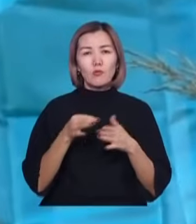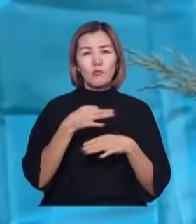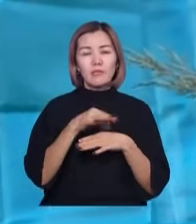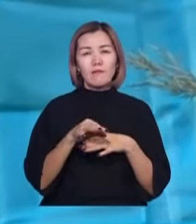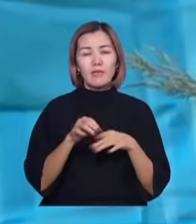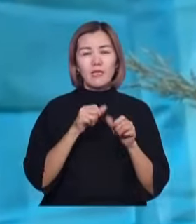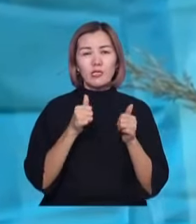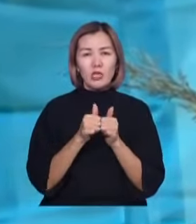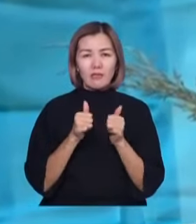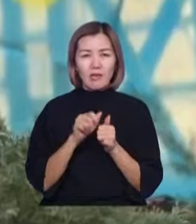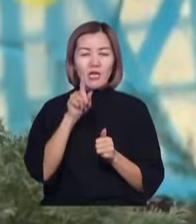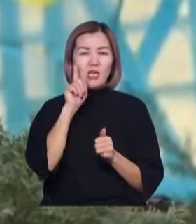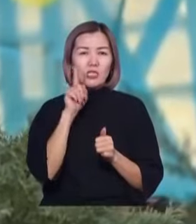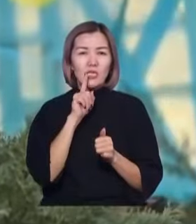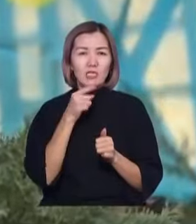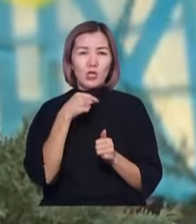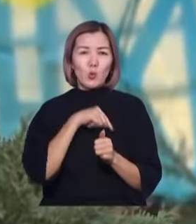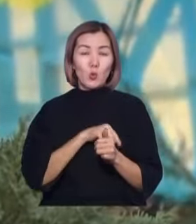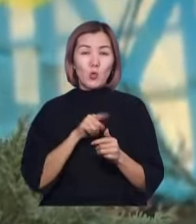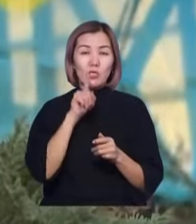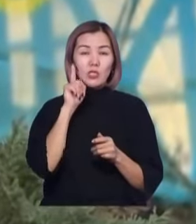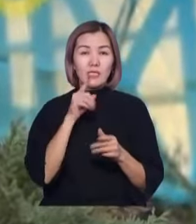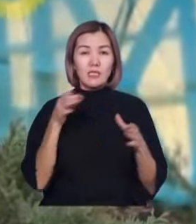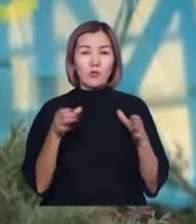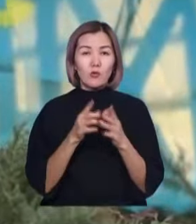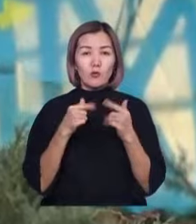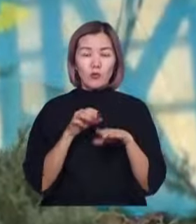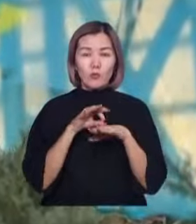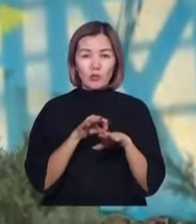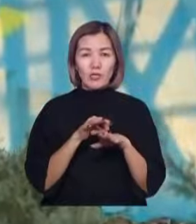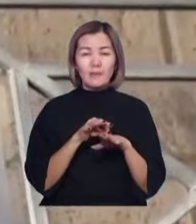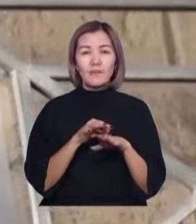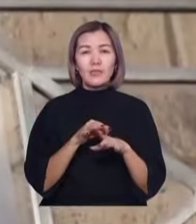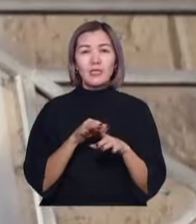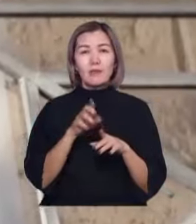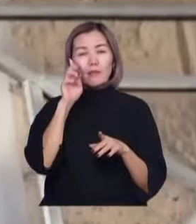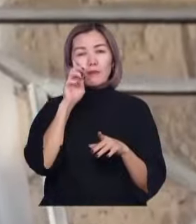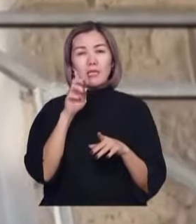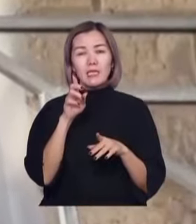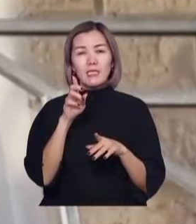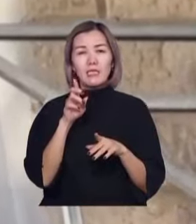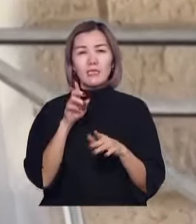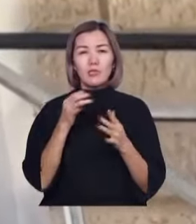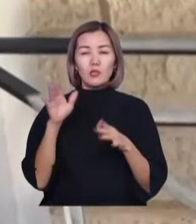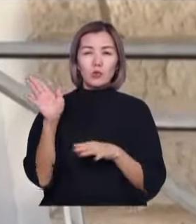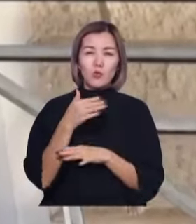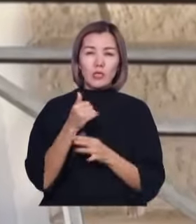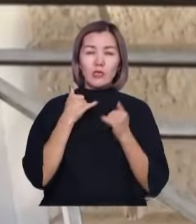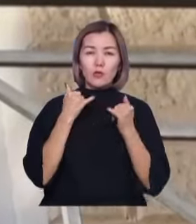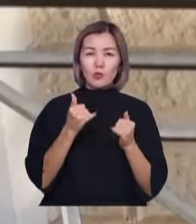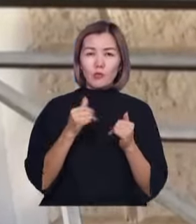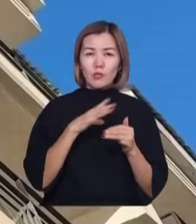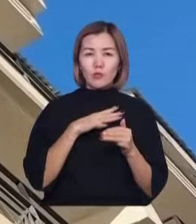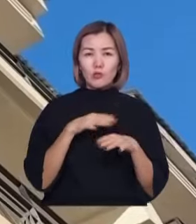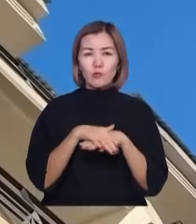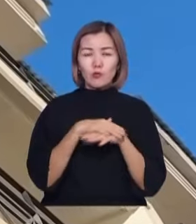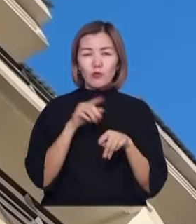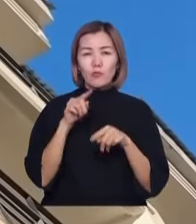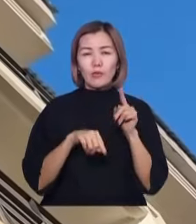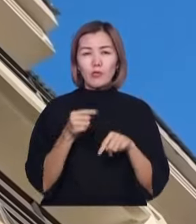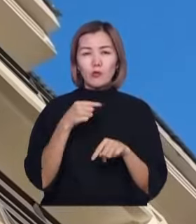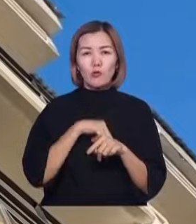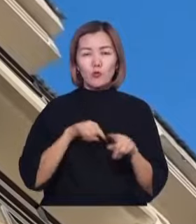Алматы облыстық филиалы жанындағы жастар рухы жастар қанаты ұйытқы. Мұндағы мақсат мемлекеттік рәміздерге деген құрметті күшейтіп, тұрғындардың